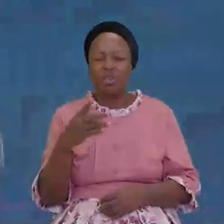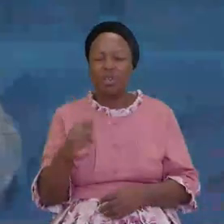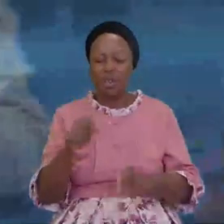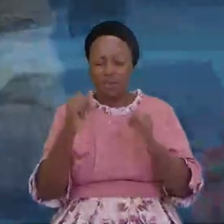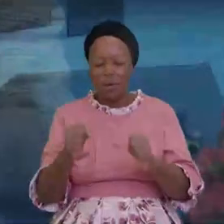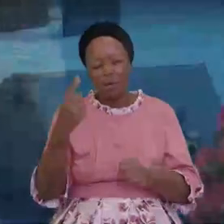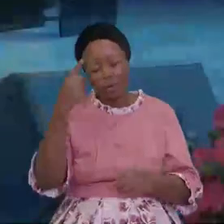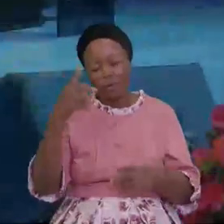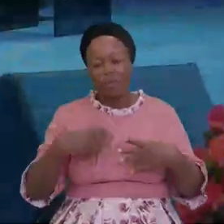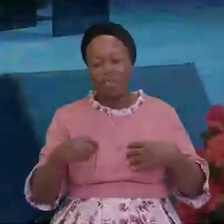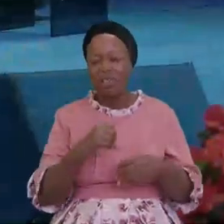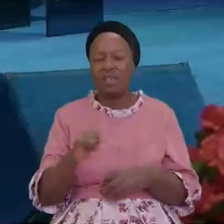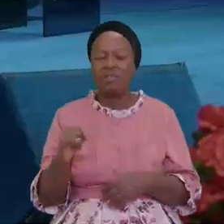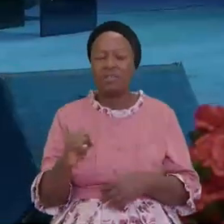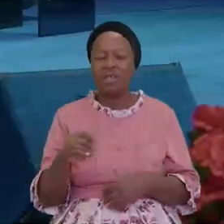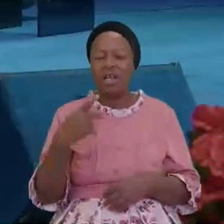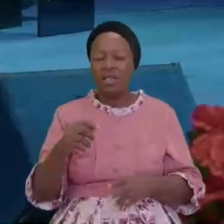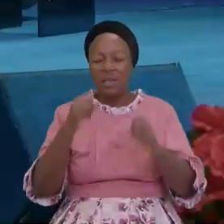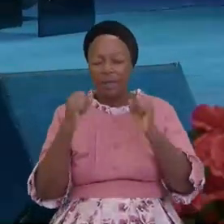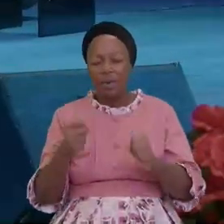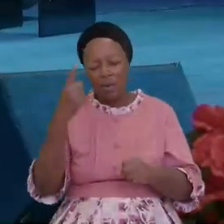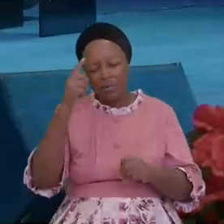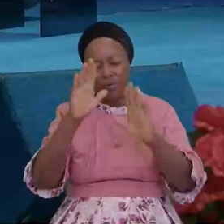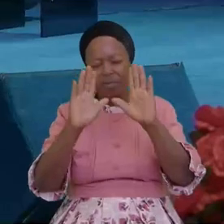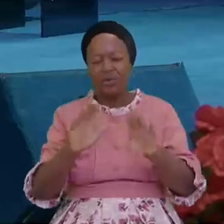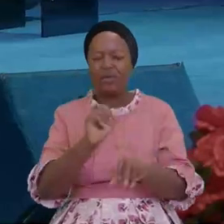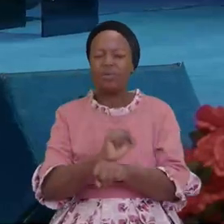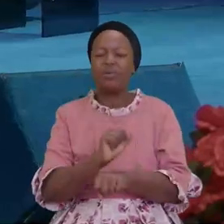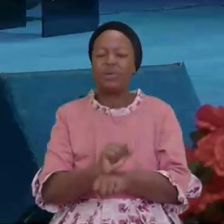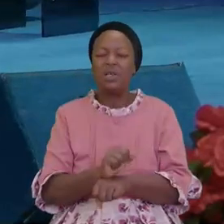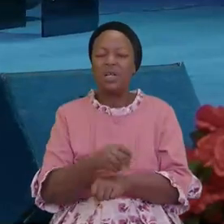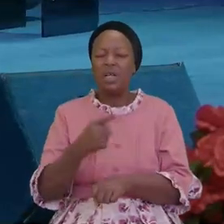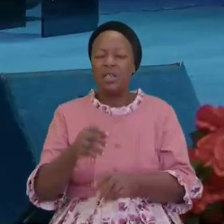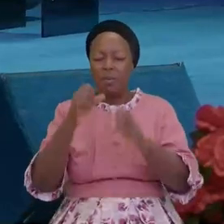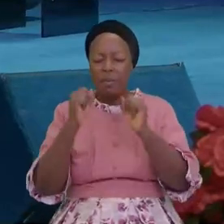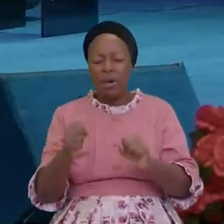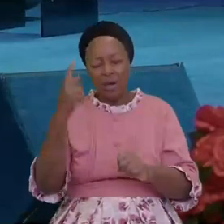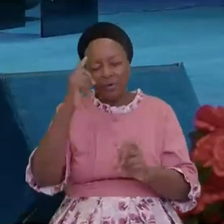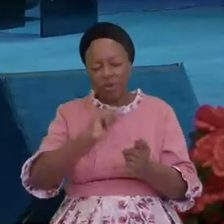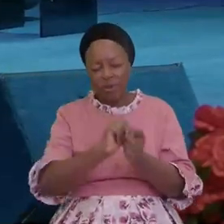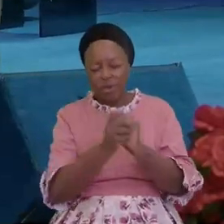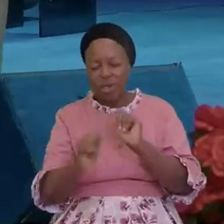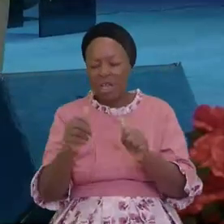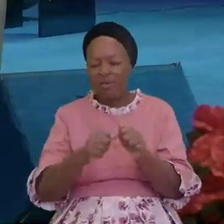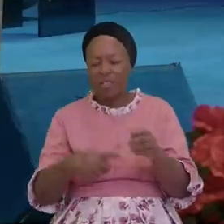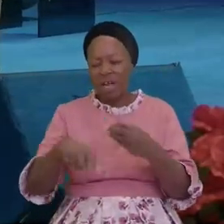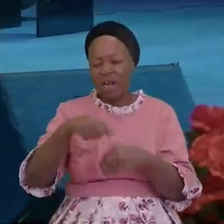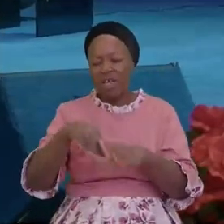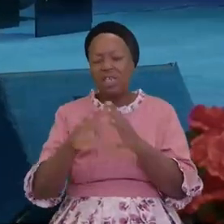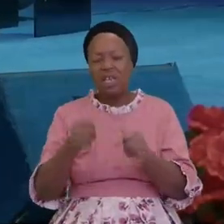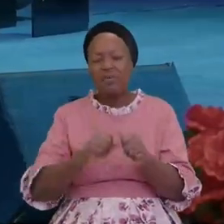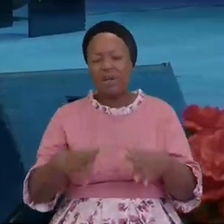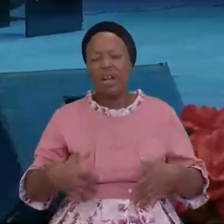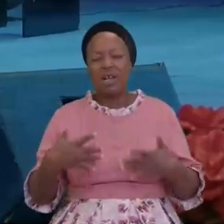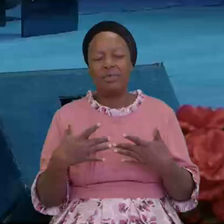La puissance pour la guérison. La puissance pour les miracles. La puissance pour tout changer dans